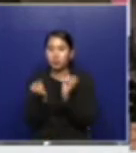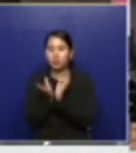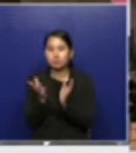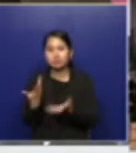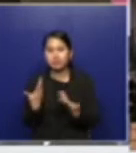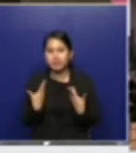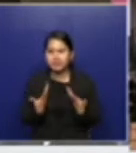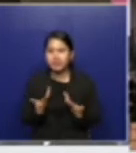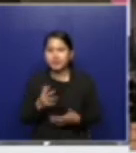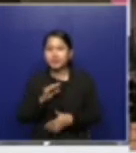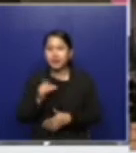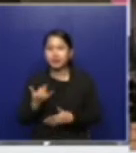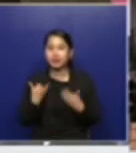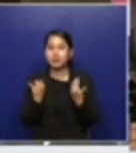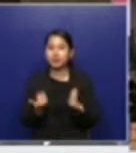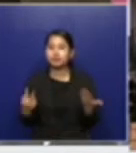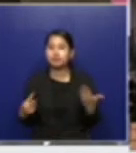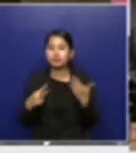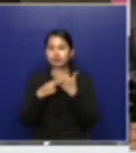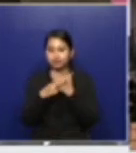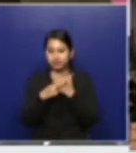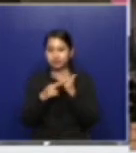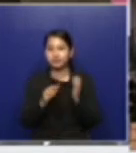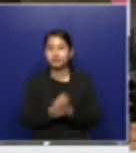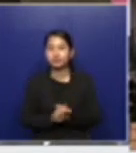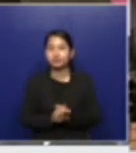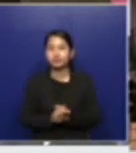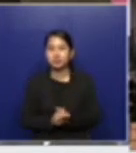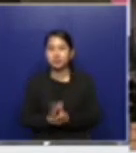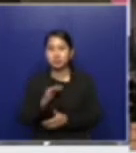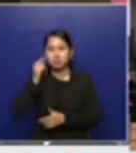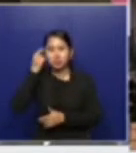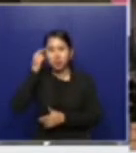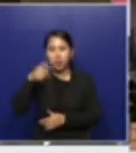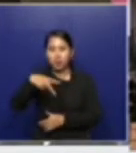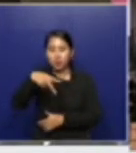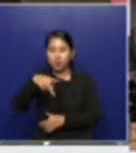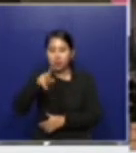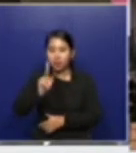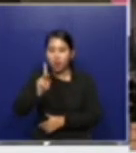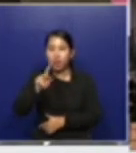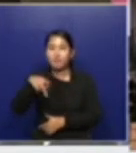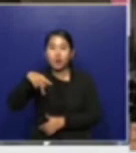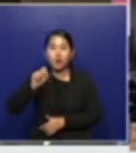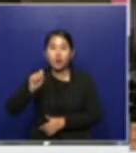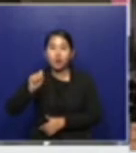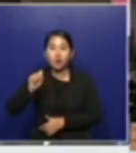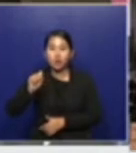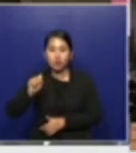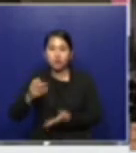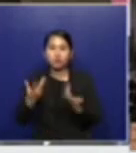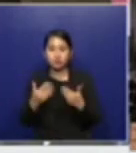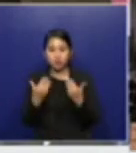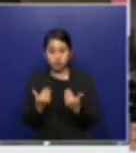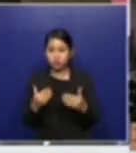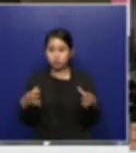ก็วันนี้ก็ไม่เห็นไปถึงไหนมาถึงไหนไม่รู้ยังอยู่หรือเปล่าครับกปศนี่คณะกรรมการอิสระเพื่อการบรรลุการ